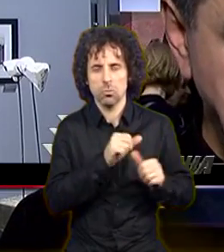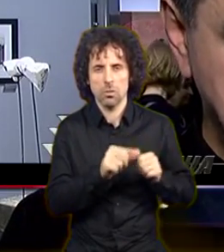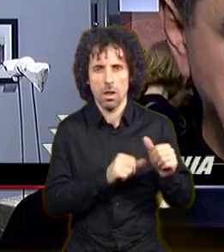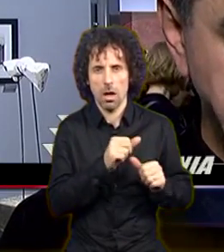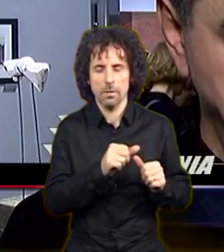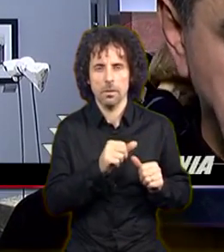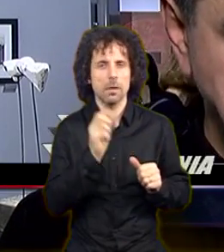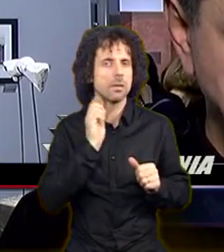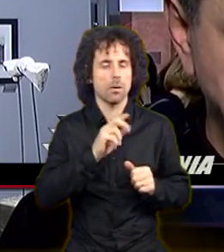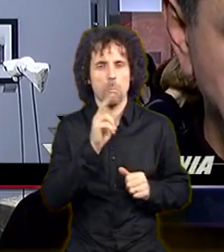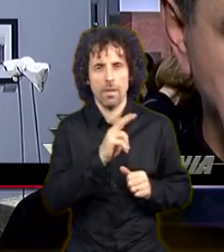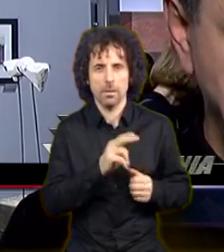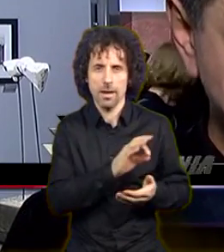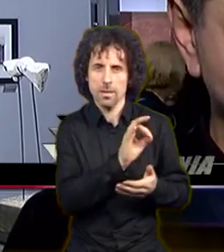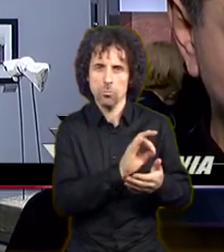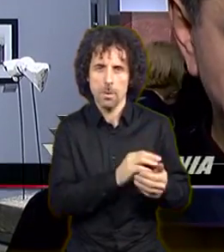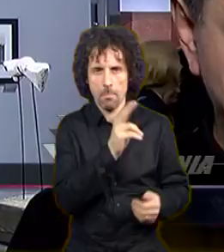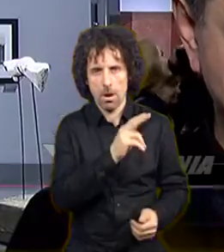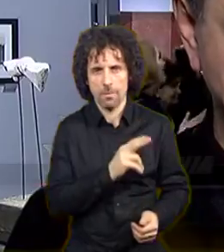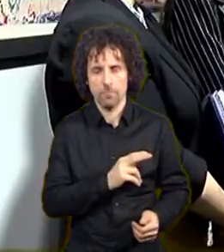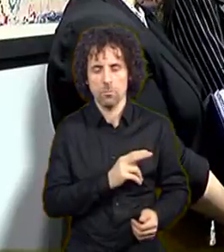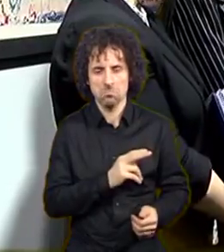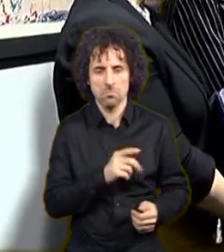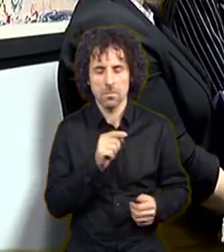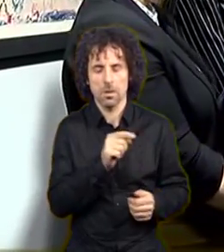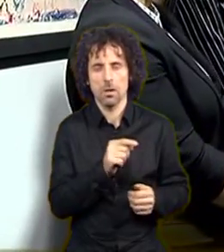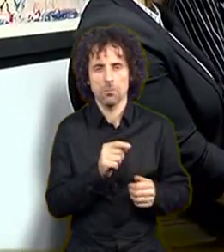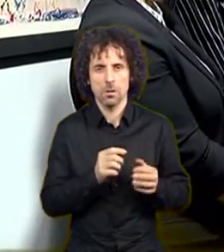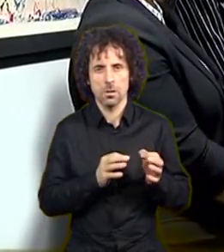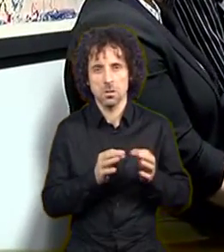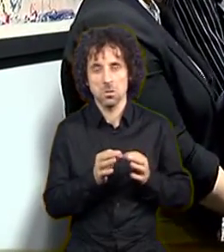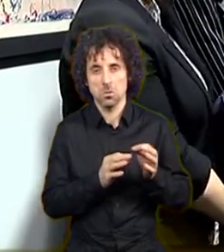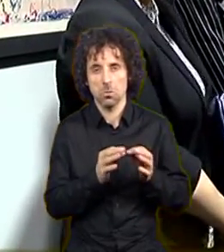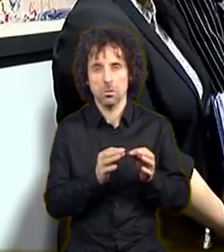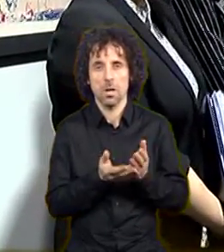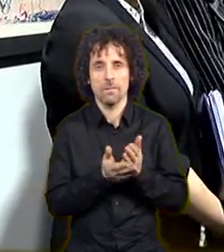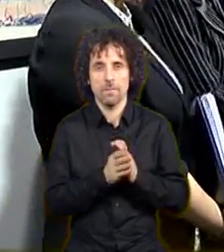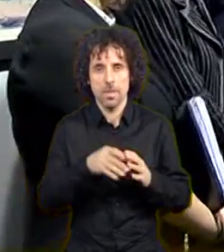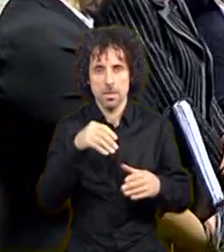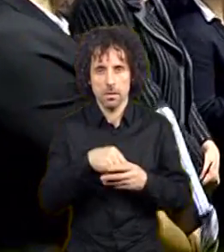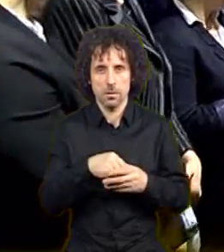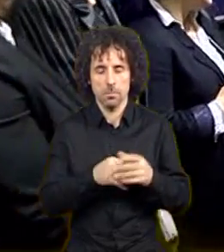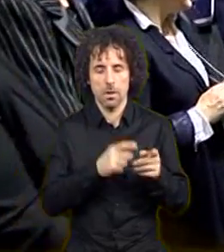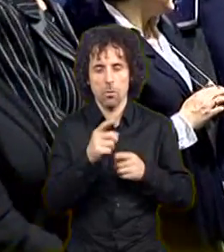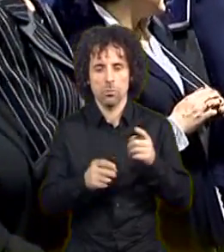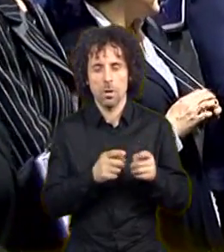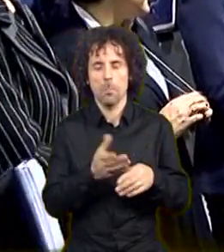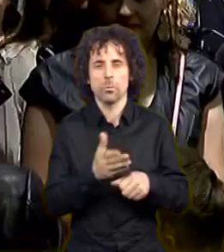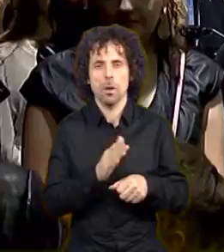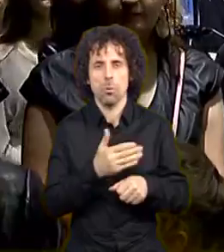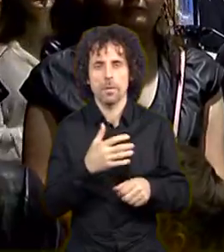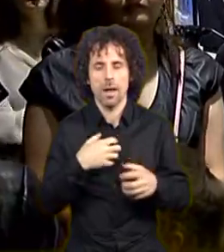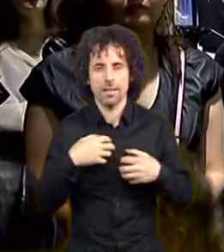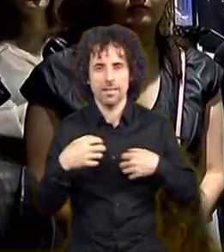dziesięć lat w Liceum Plastycznym rysunku i malarstwem. Na tę wystawę składają się prace nauczycieli